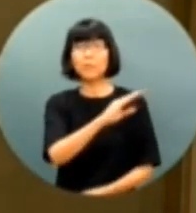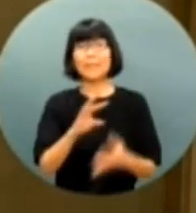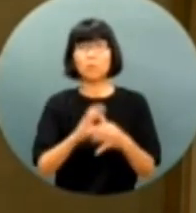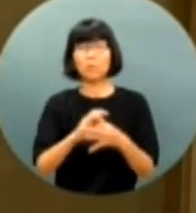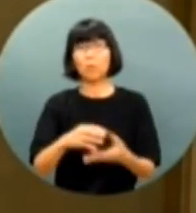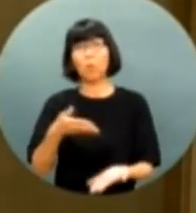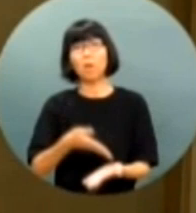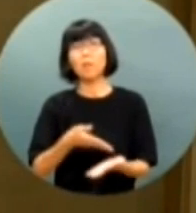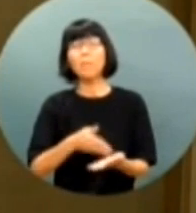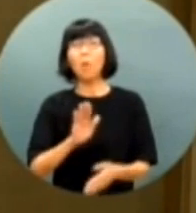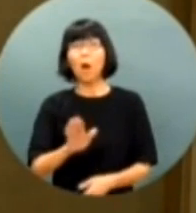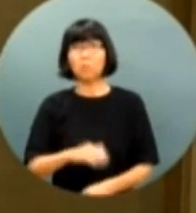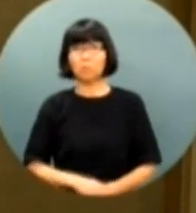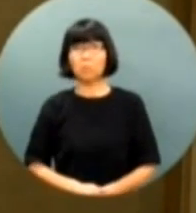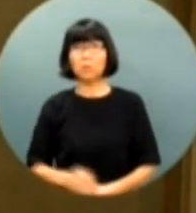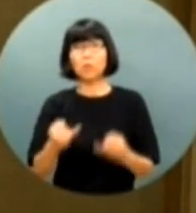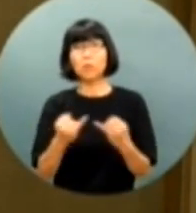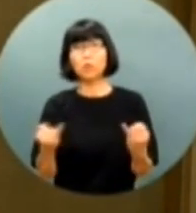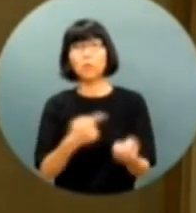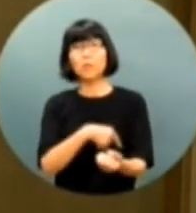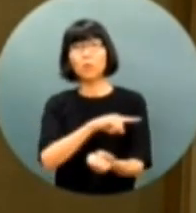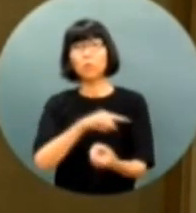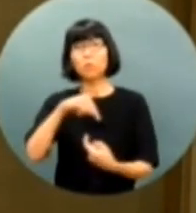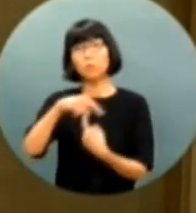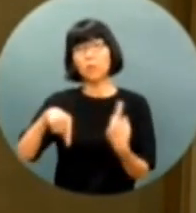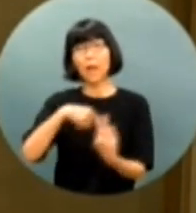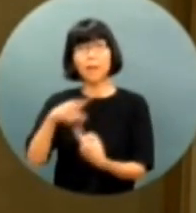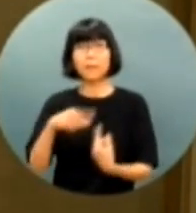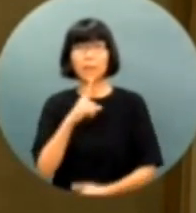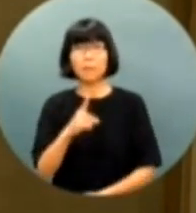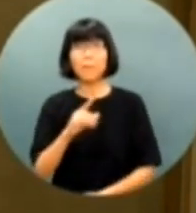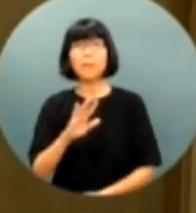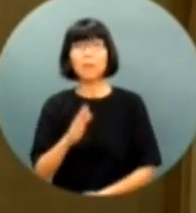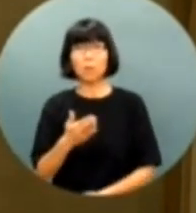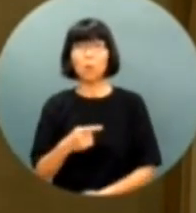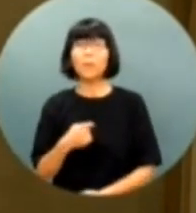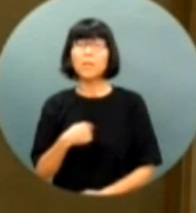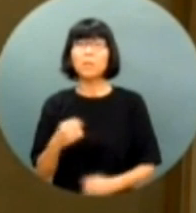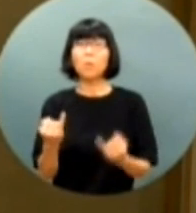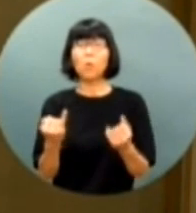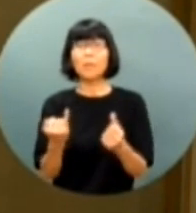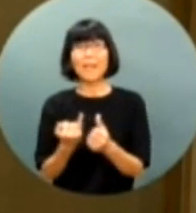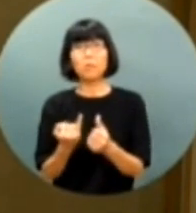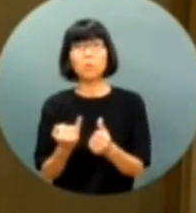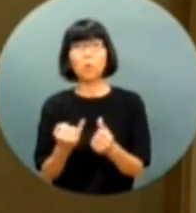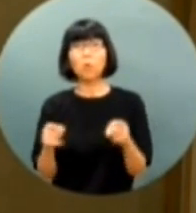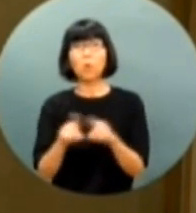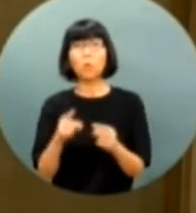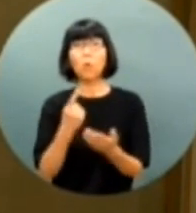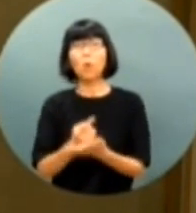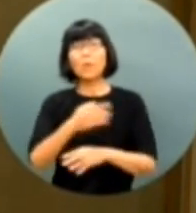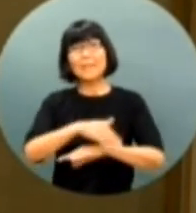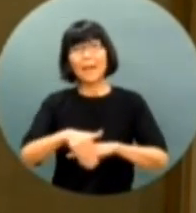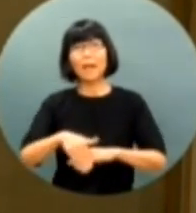ね、女子力何回も言ってますけれども、私も共同参画についての理解が不足しているから、研修を受けない